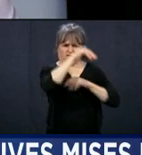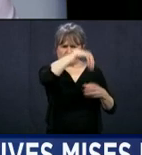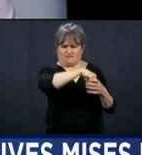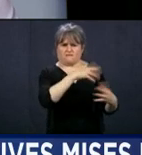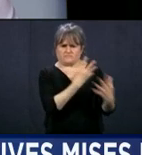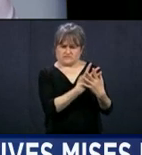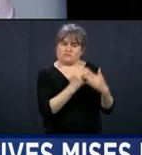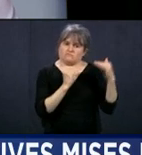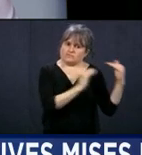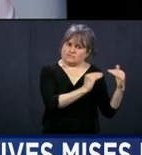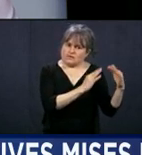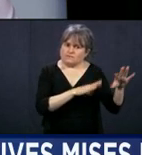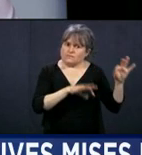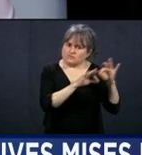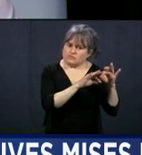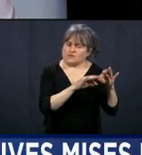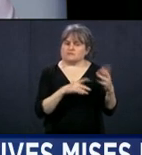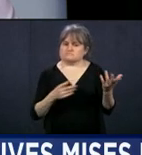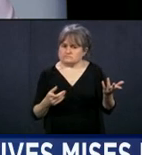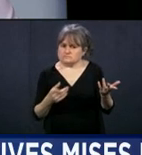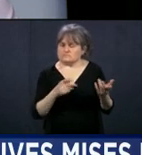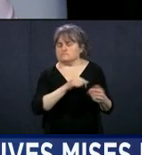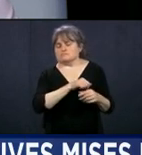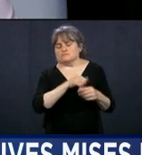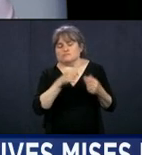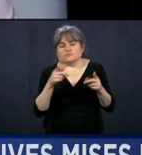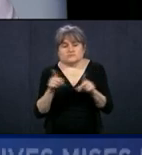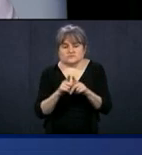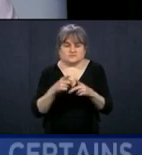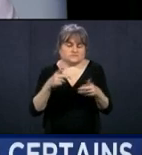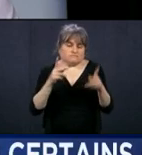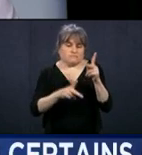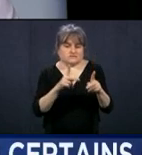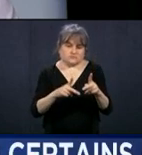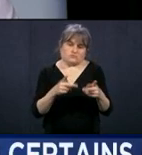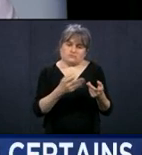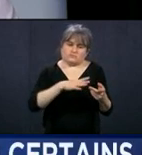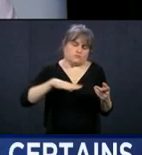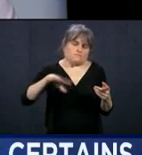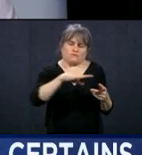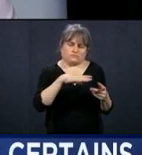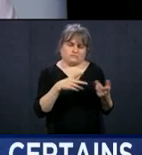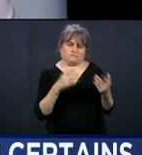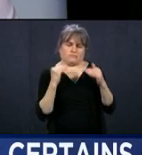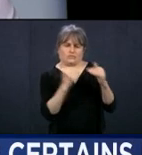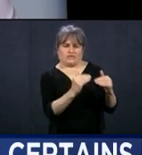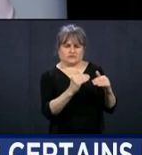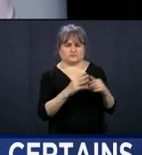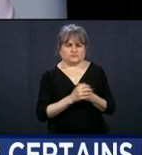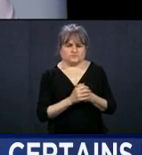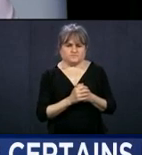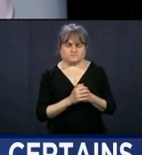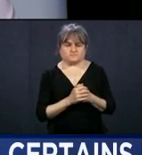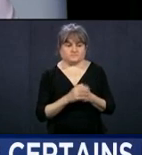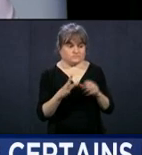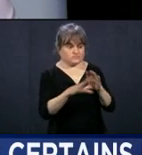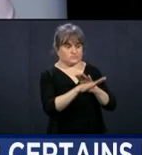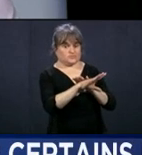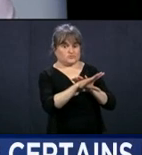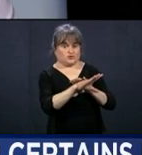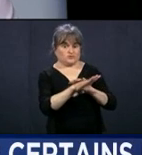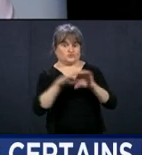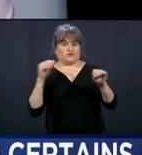aussi, comme n'importe quel autre travailleur. Et d'ailleurs, ces permissions de sortie à des fins médicales, ce ne sont pas des